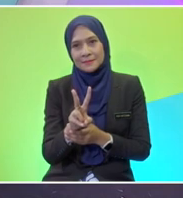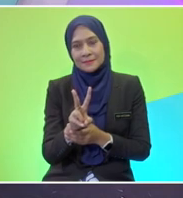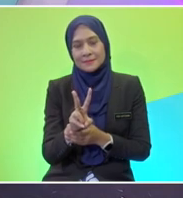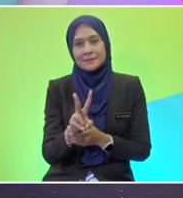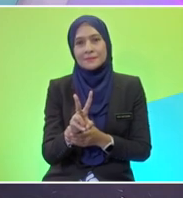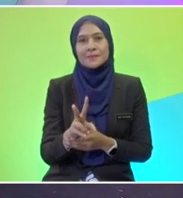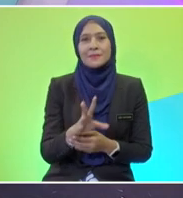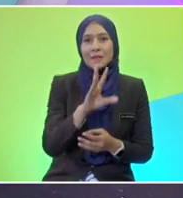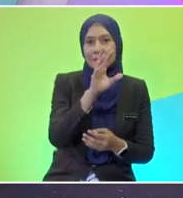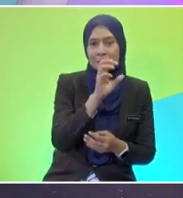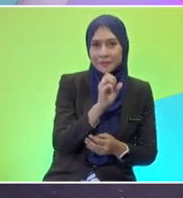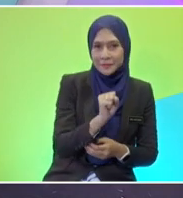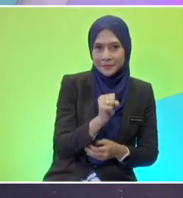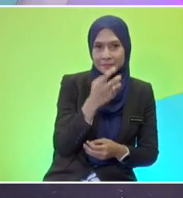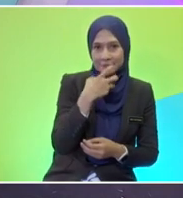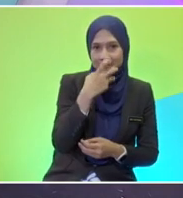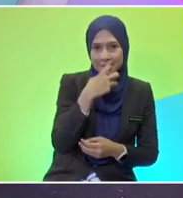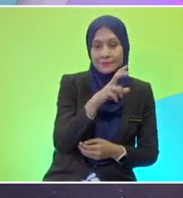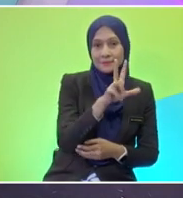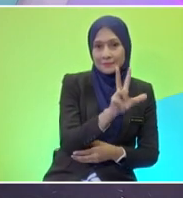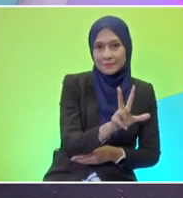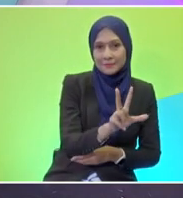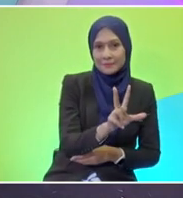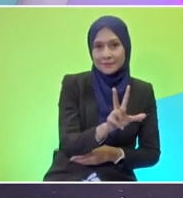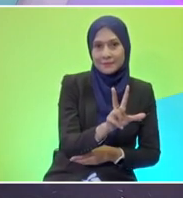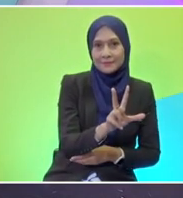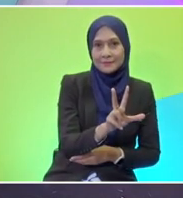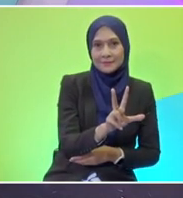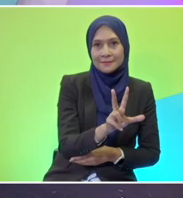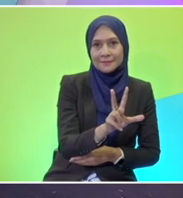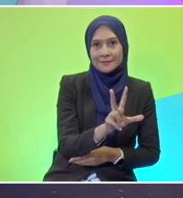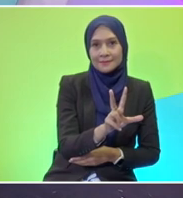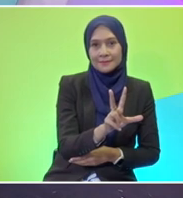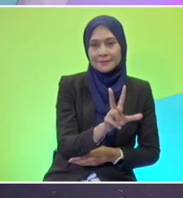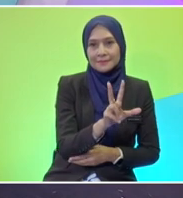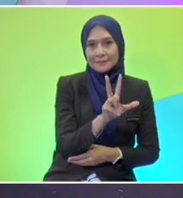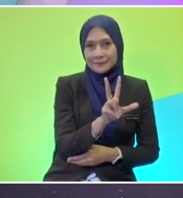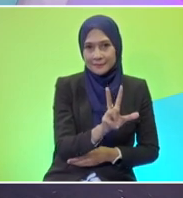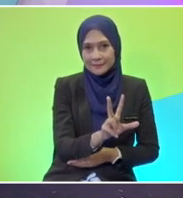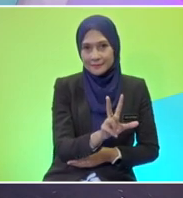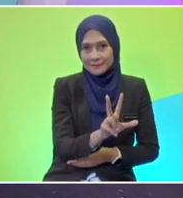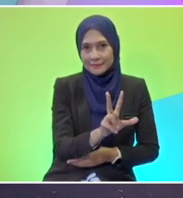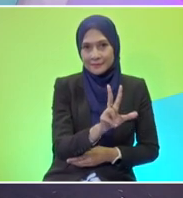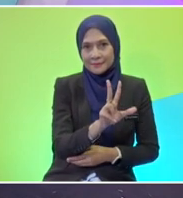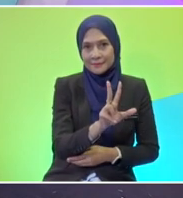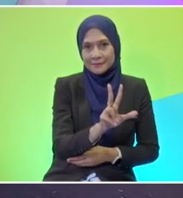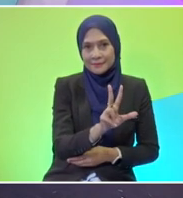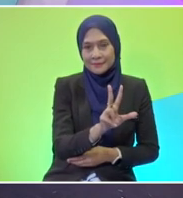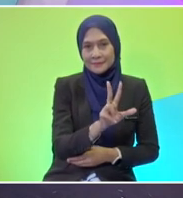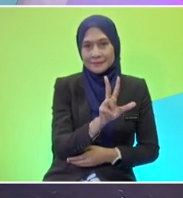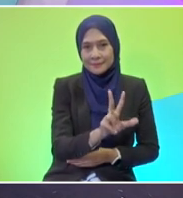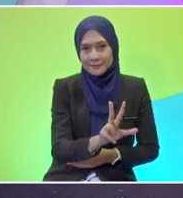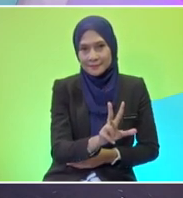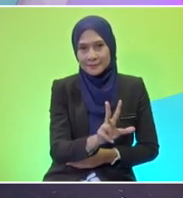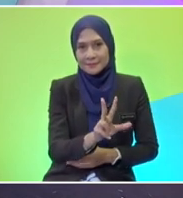berada di baru atas, sampai cikgu. Baru sampai tu, Kak Fika. Baru sampai ni, cikgu. Merah-merah lagi. Okey, murid-murid semua. Kak Syafiqah dah dapatkan